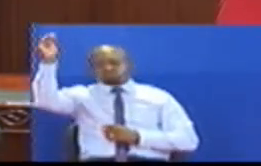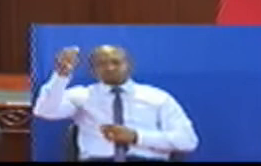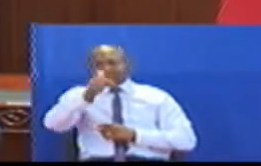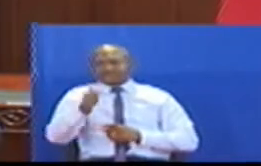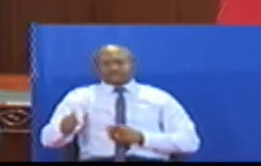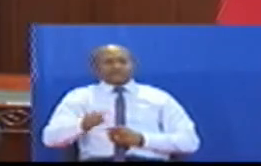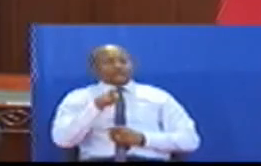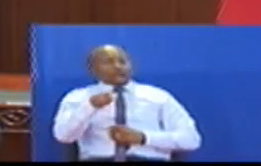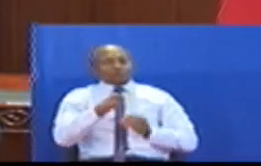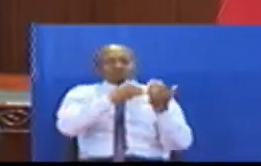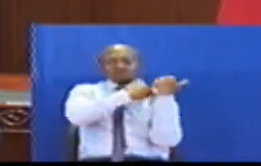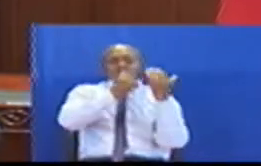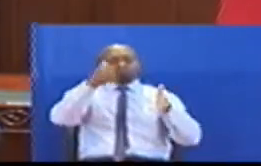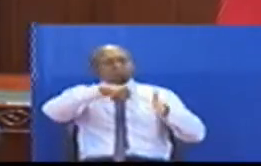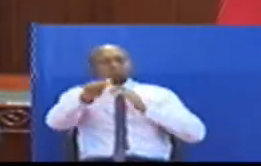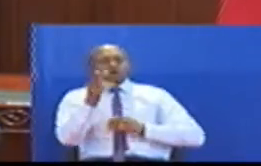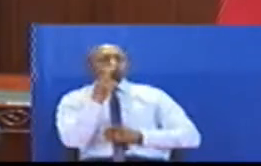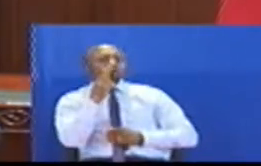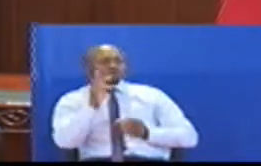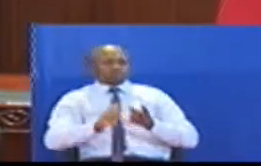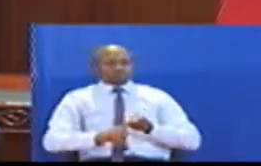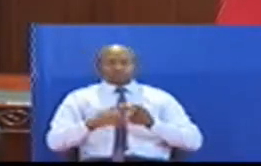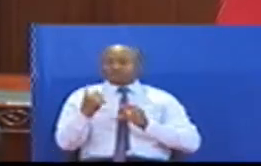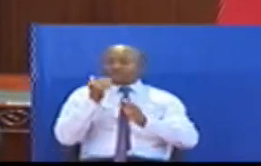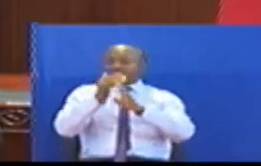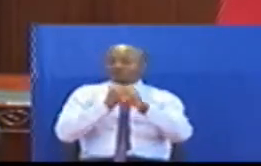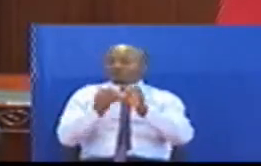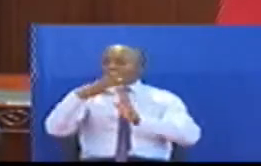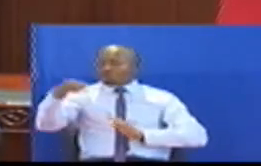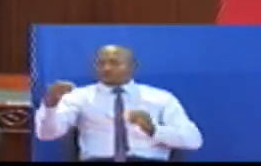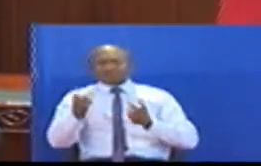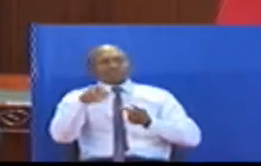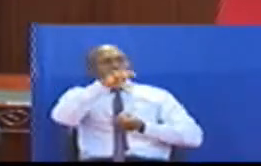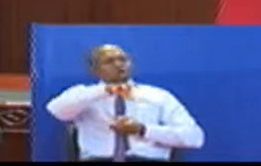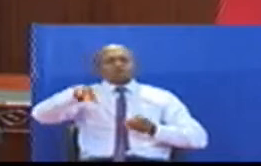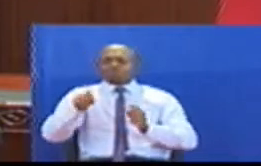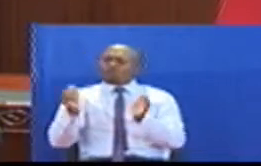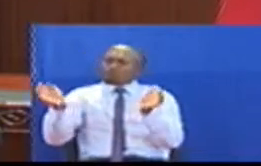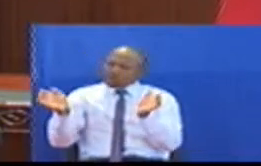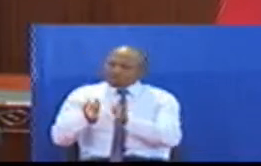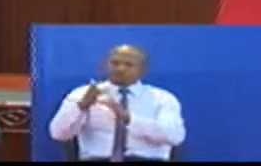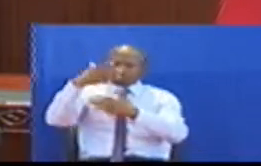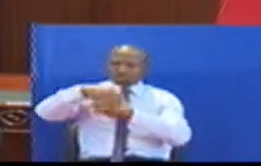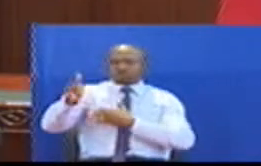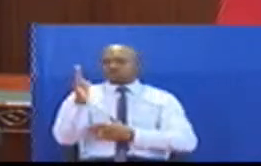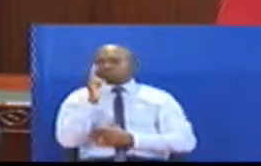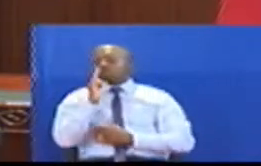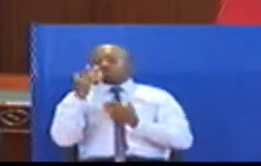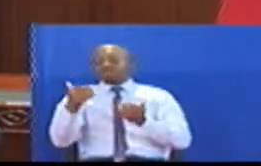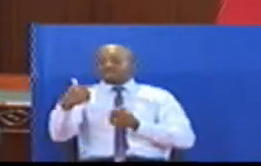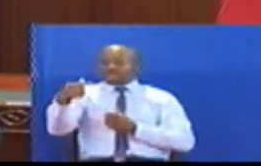amepungua. Hata kabla hajaondoka TLTC bado tulikuwa na soko finyu la kuuzia tumbaku. Sasa ameondoka